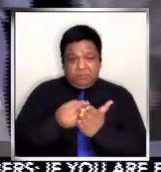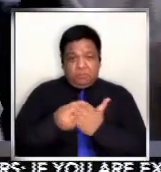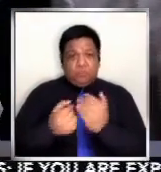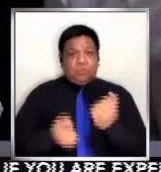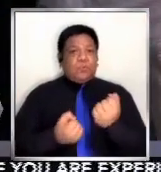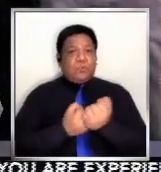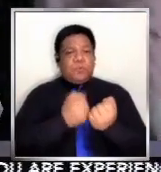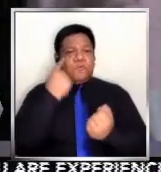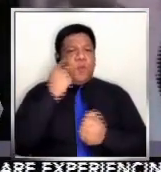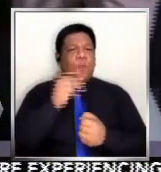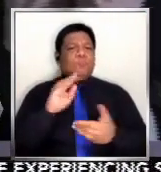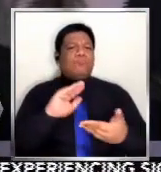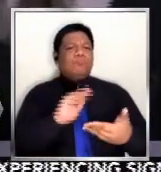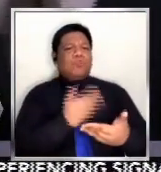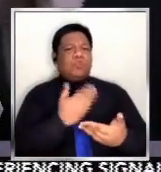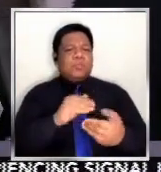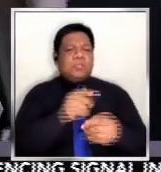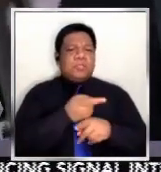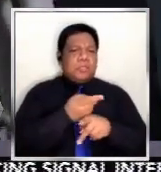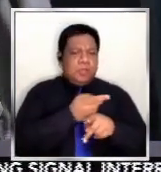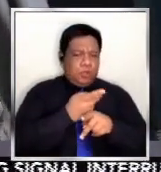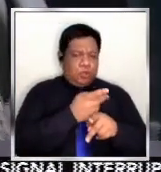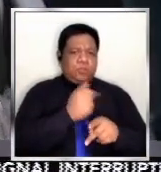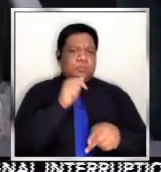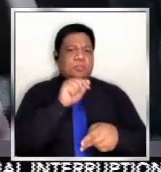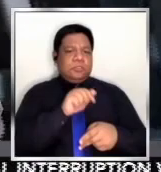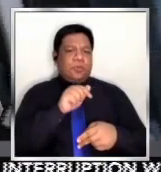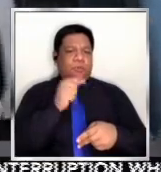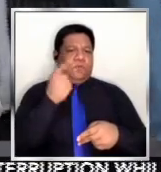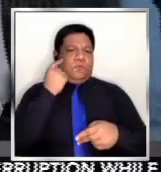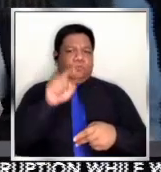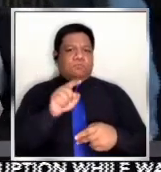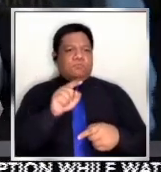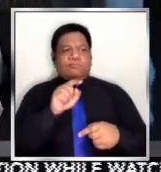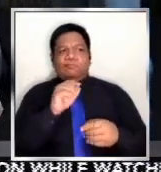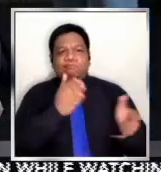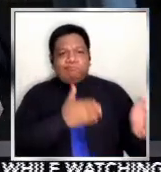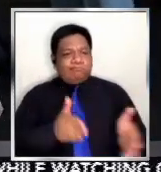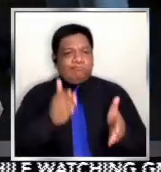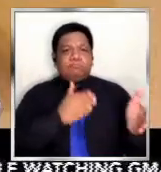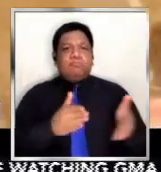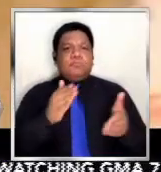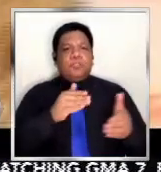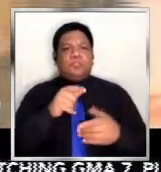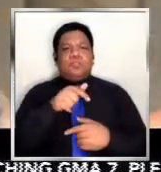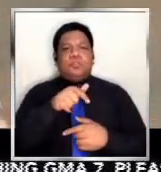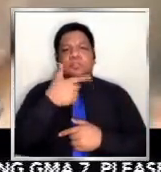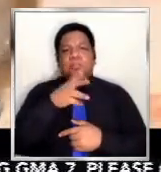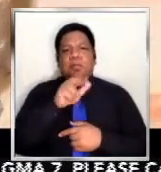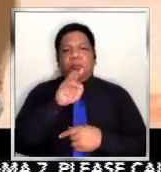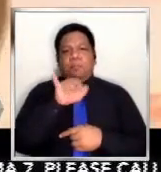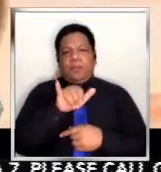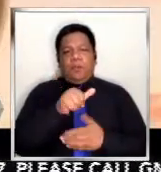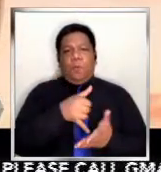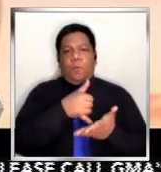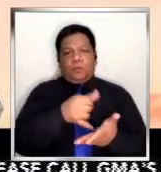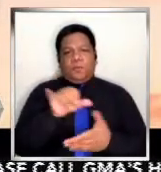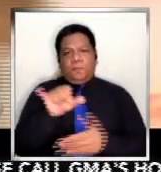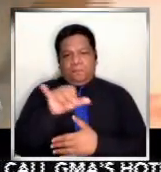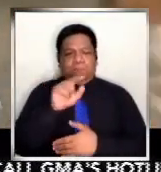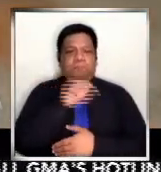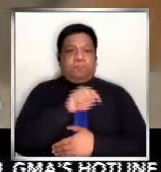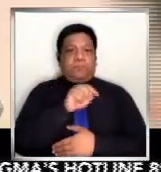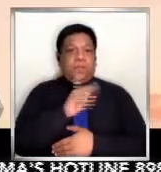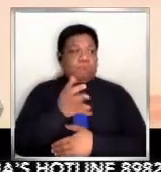Cares, ang philanthropic arm ng Recording Academy na siya rin nag-organize ng Grammy Awards. Kabilang sa beneficiaries ng Music